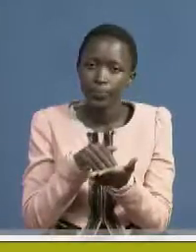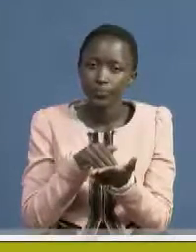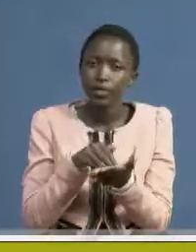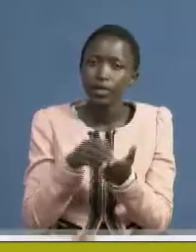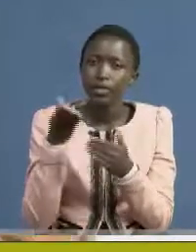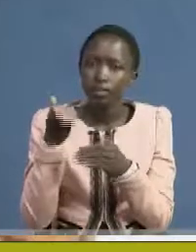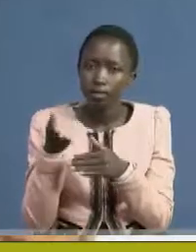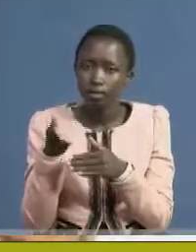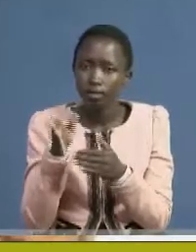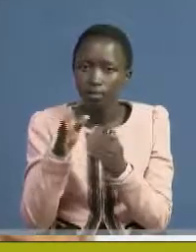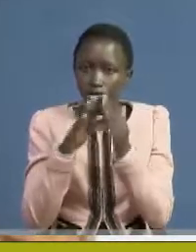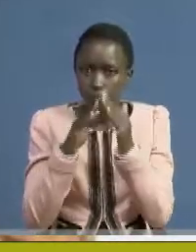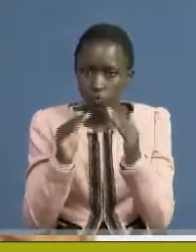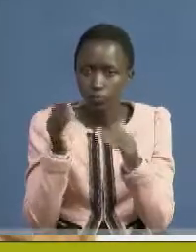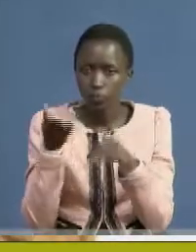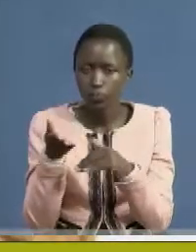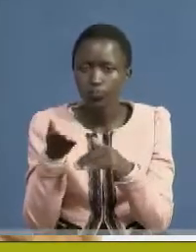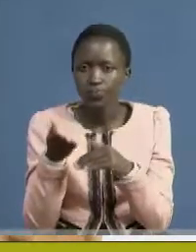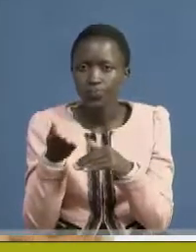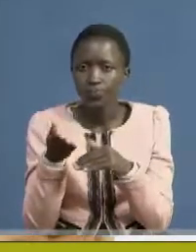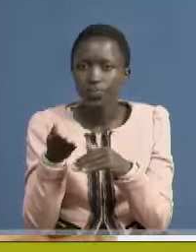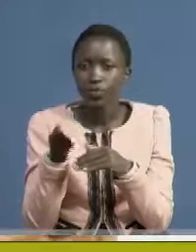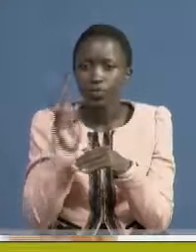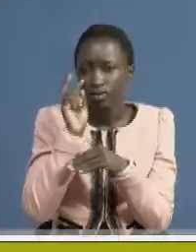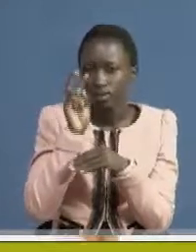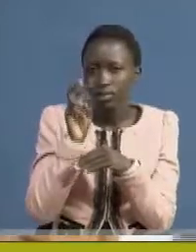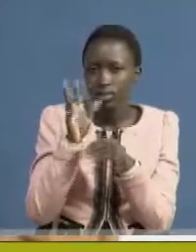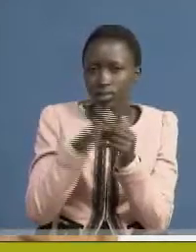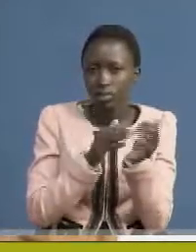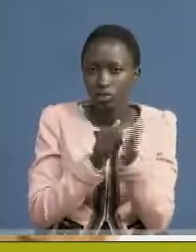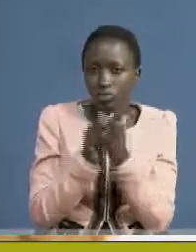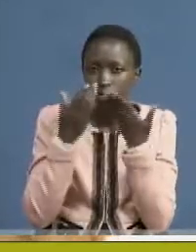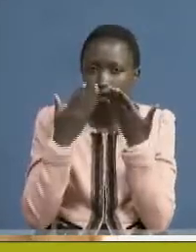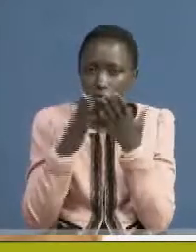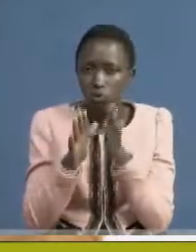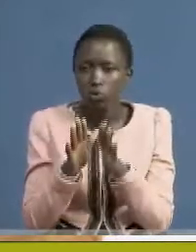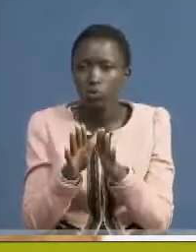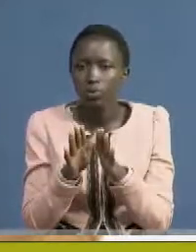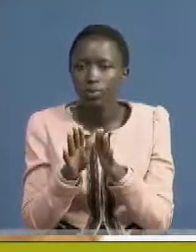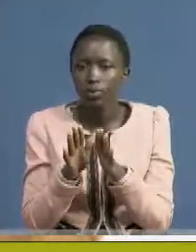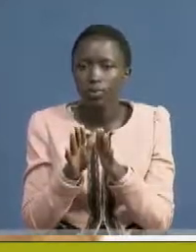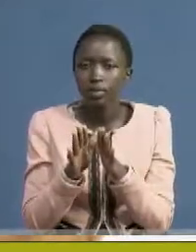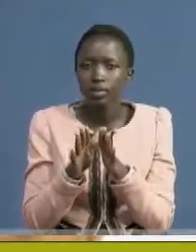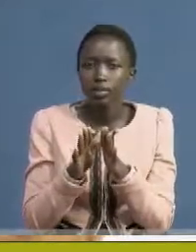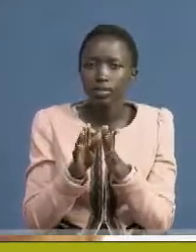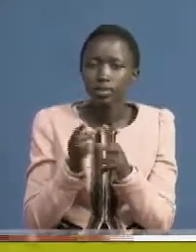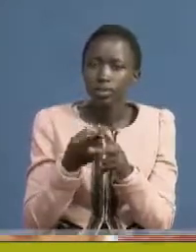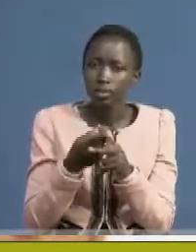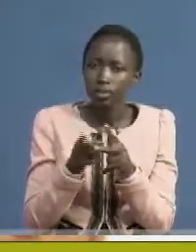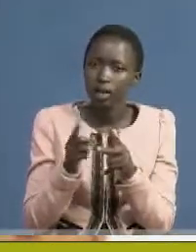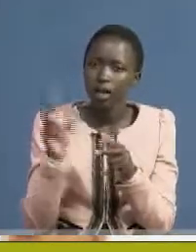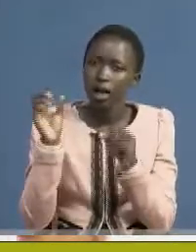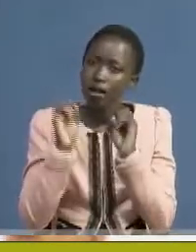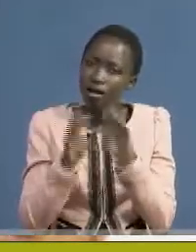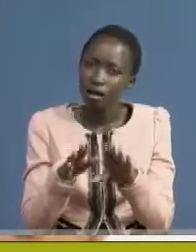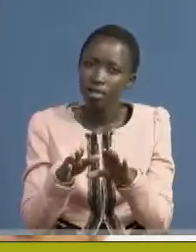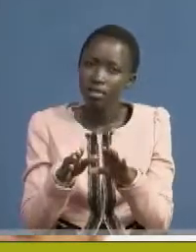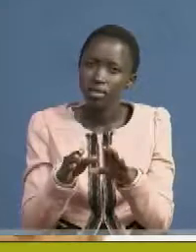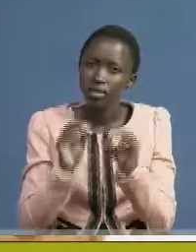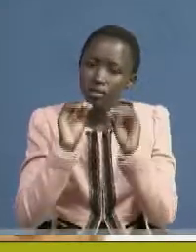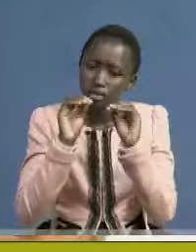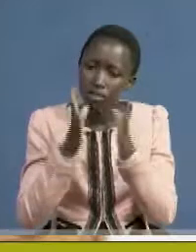katika hiyo nyumba tumeanza kuona inabomolewa na hakuna kitu walimu